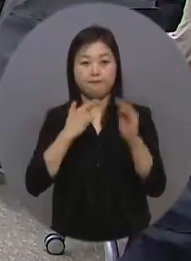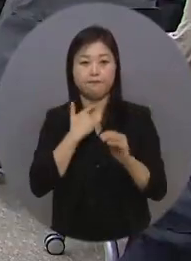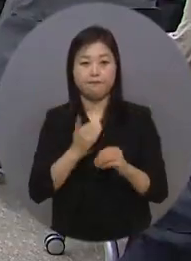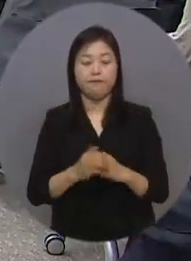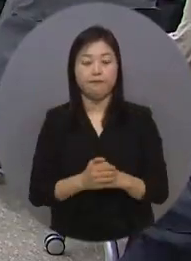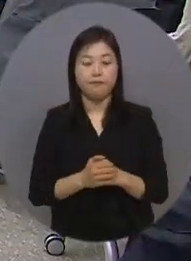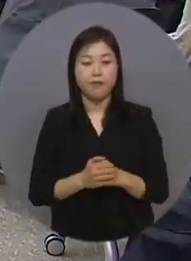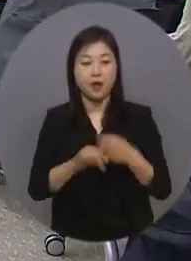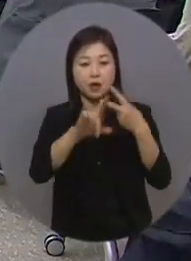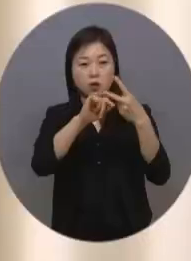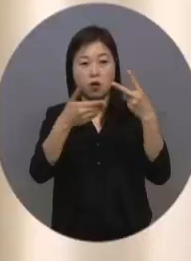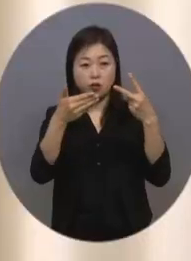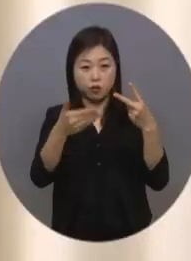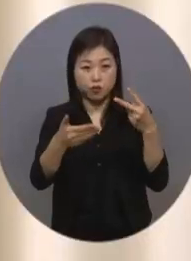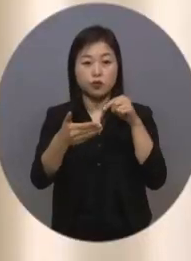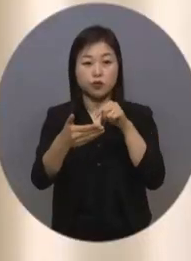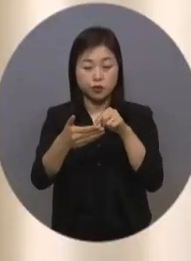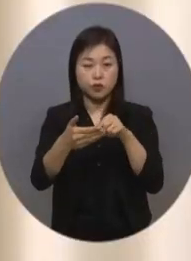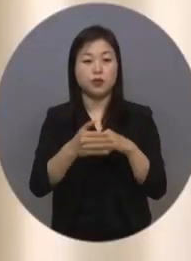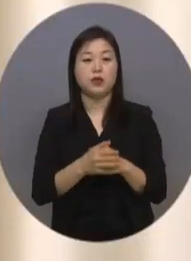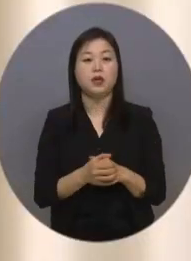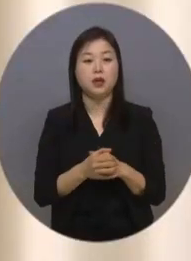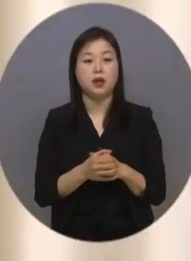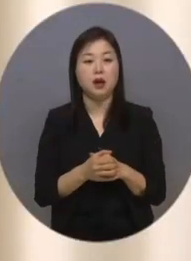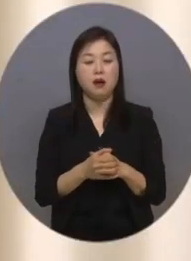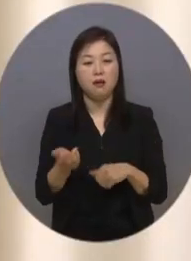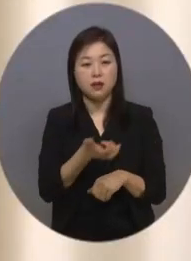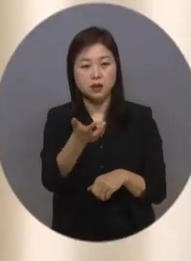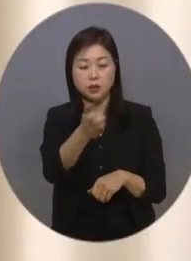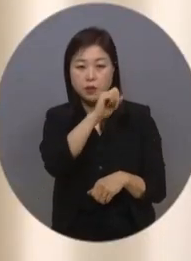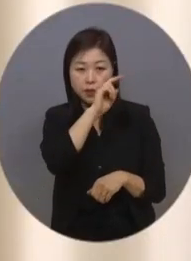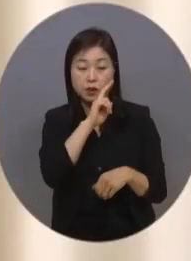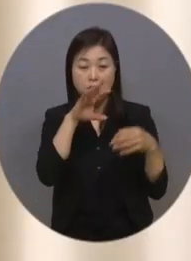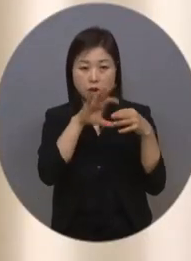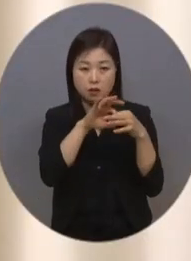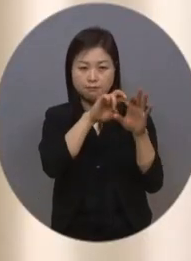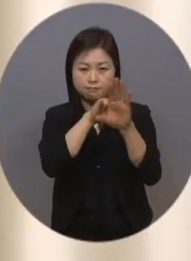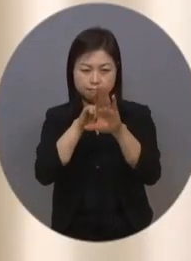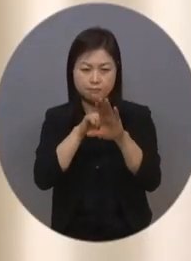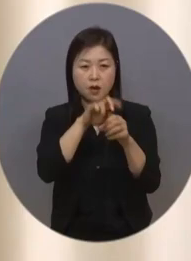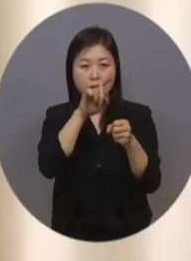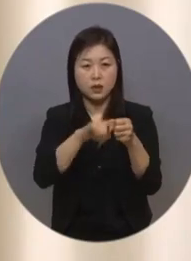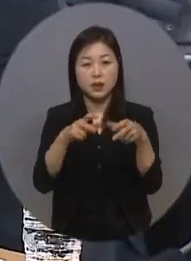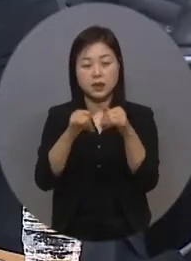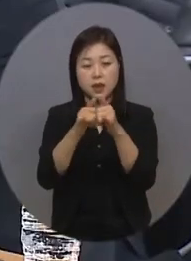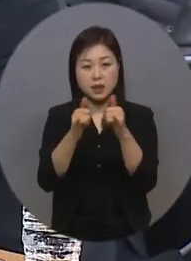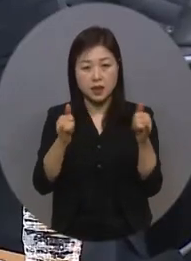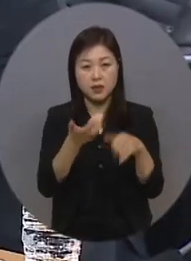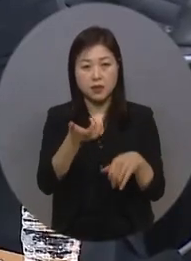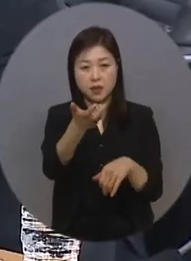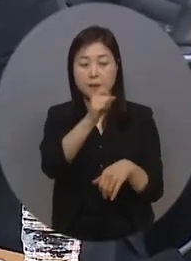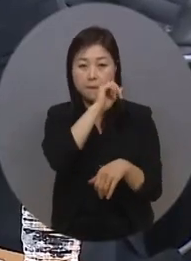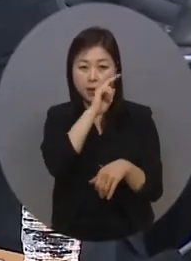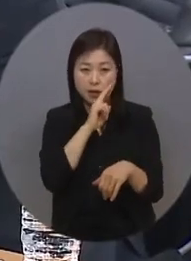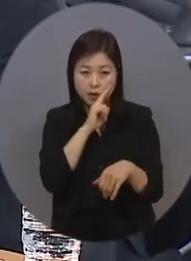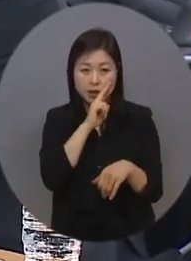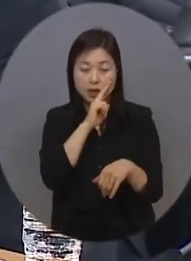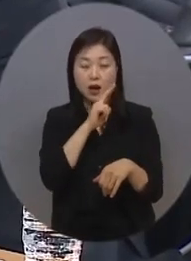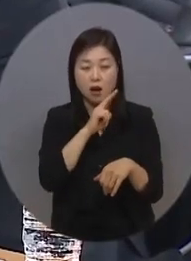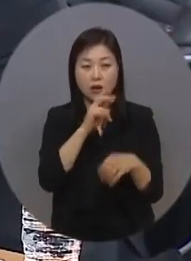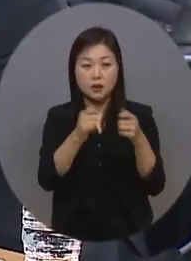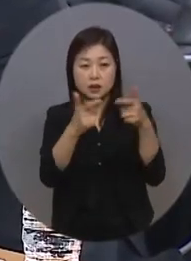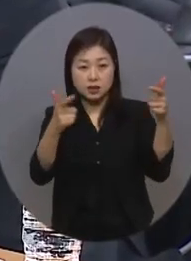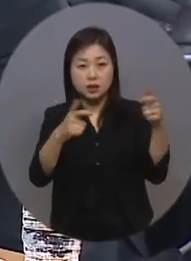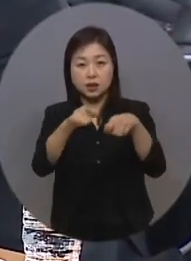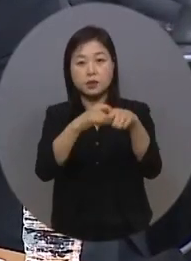지난해 9월 정책 수요자 관점에서 이동 편의 문제를 진단하기 위해 장애인 이동 편의 증진 특별위원회가